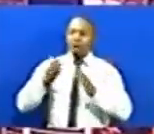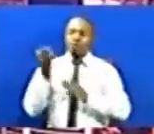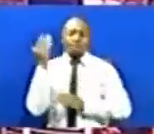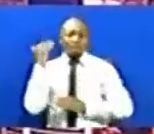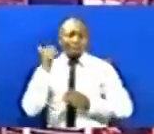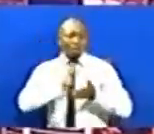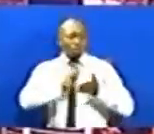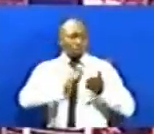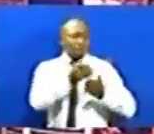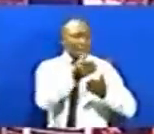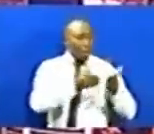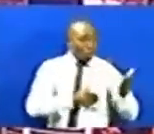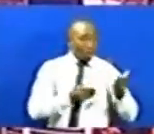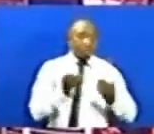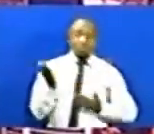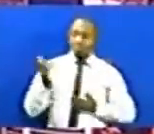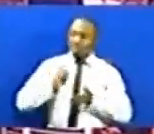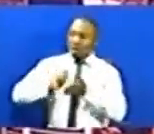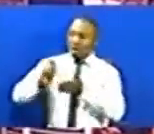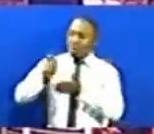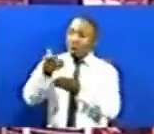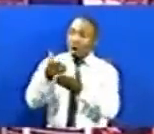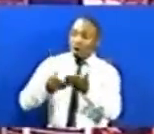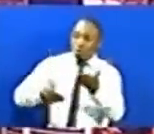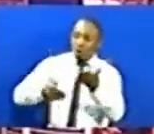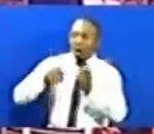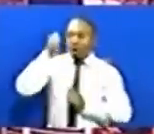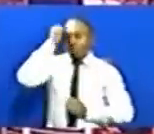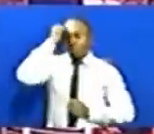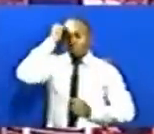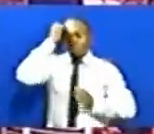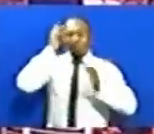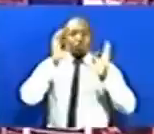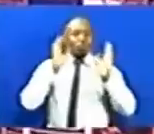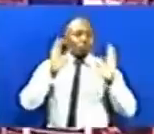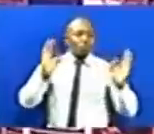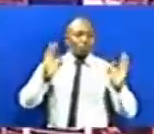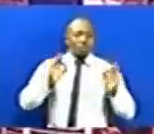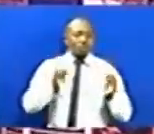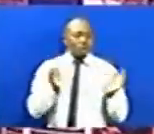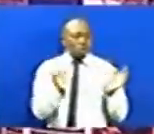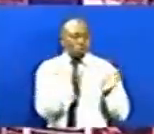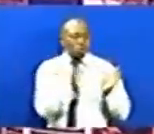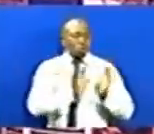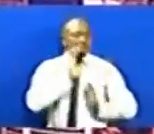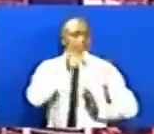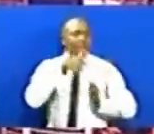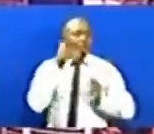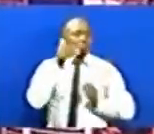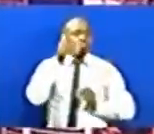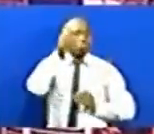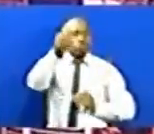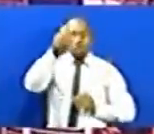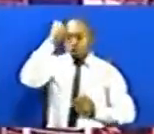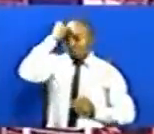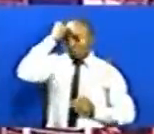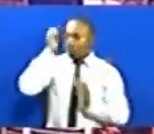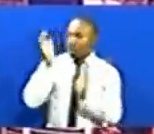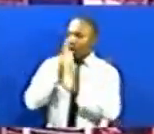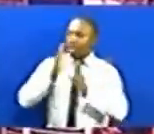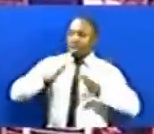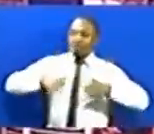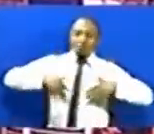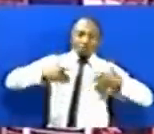enzi za uandishi wa barua. Uandishi wa barua hutajwa kuwa ni kumbukumbu nzuri ambayo inaweza kudumu kwa miaka mingi na kukumbusha hali ya